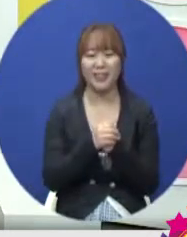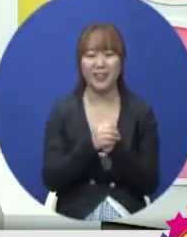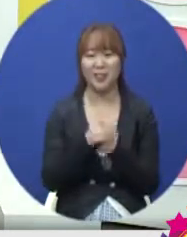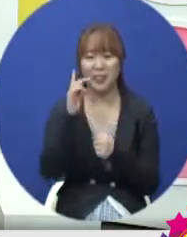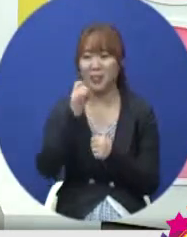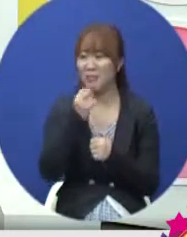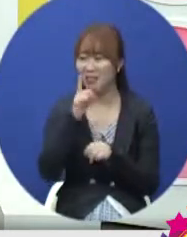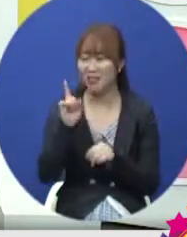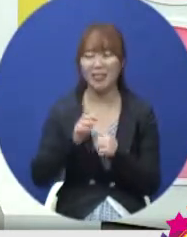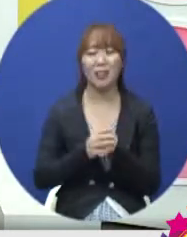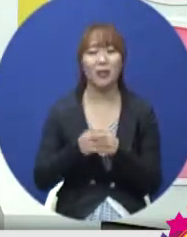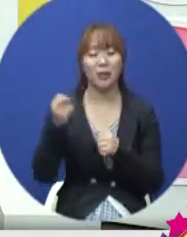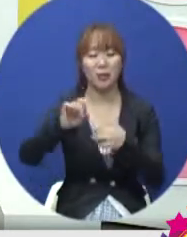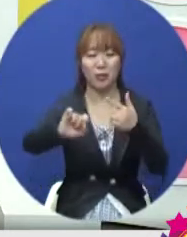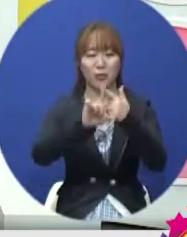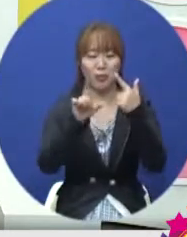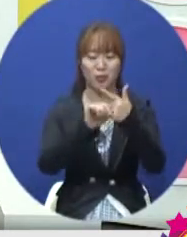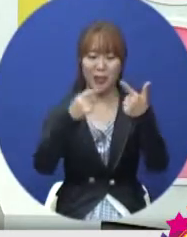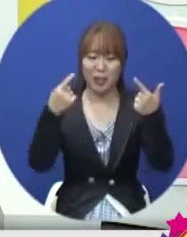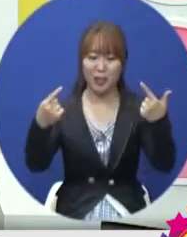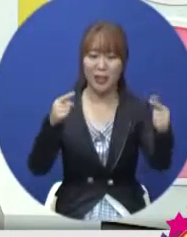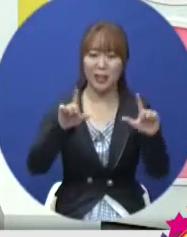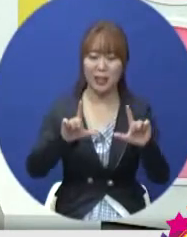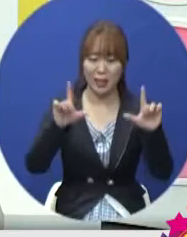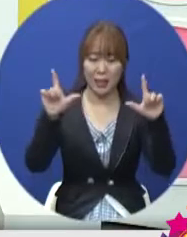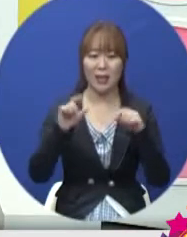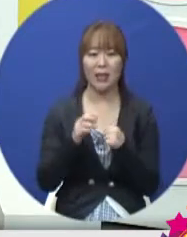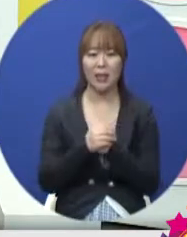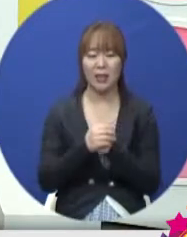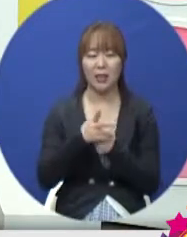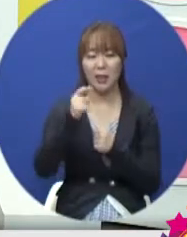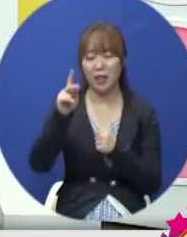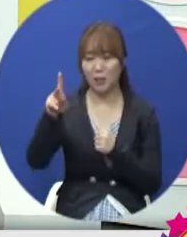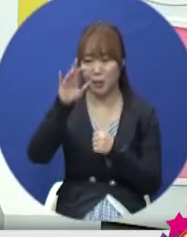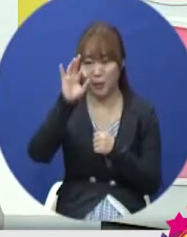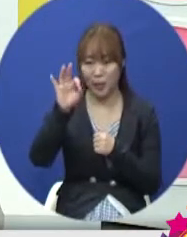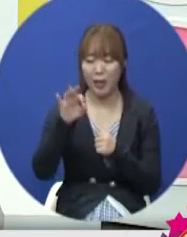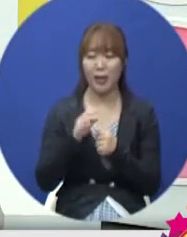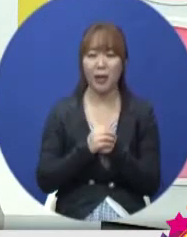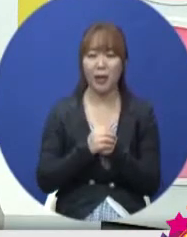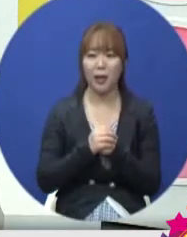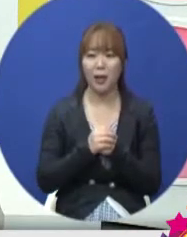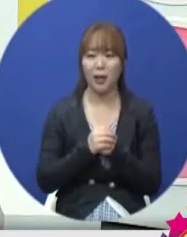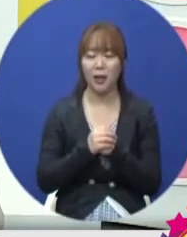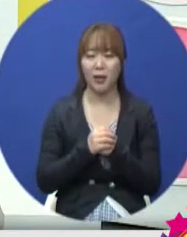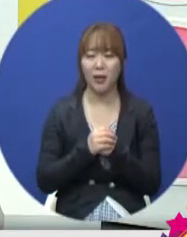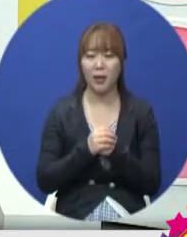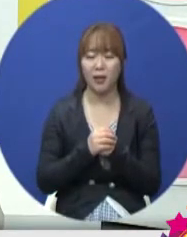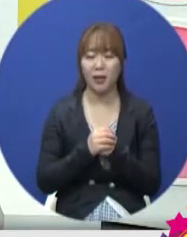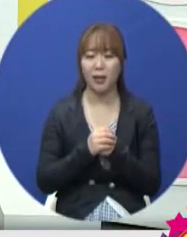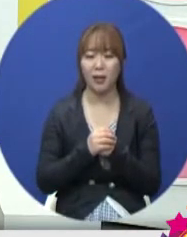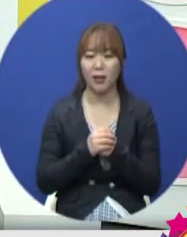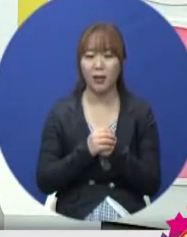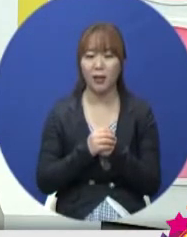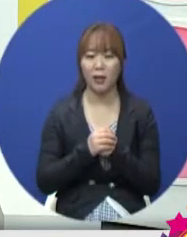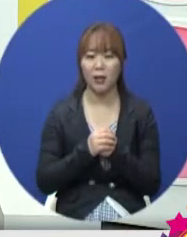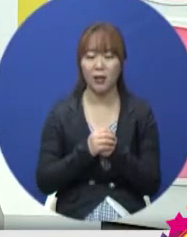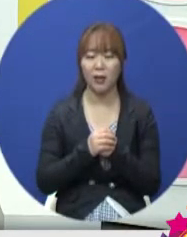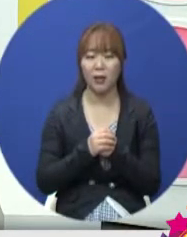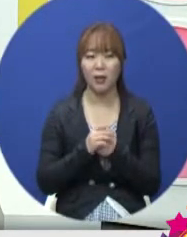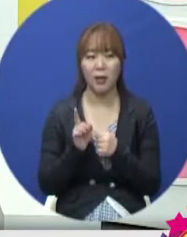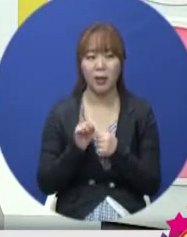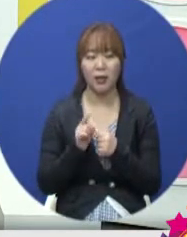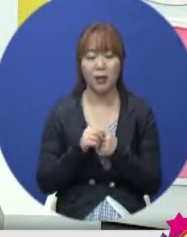일리고 그래요. 그리고 6월 네. 1일 날. 네. TV를 보니까, 저기,